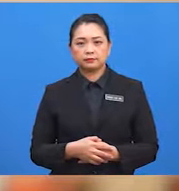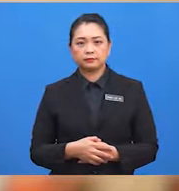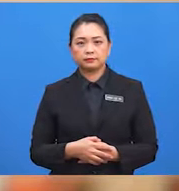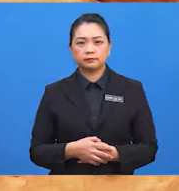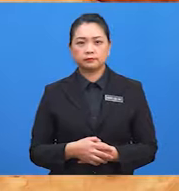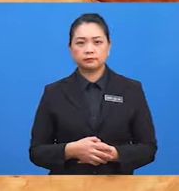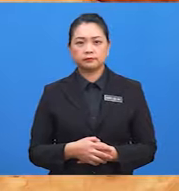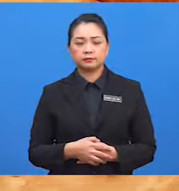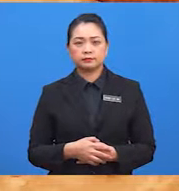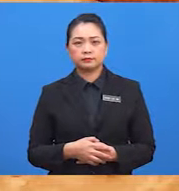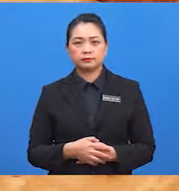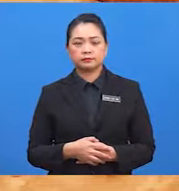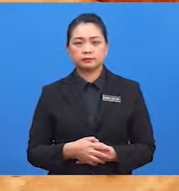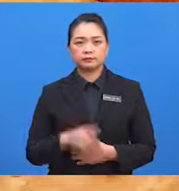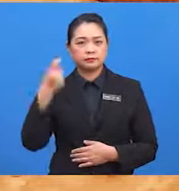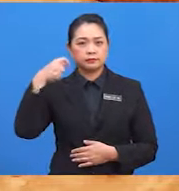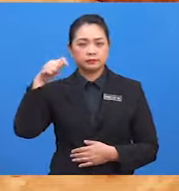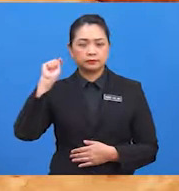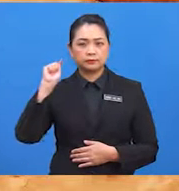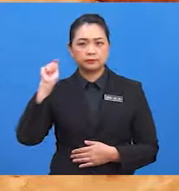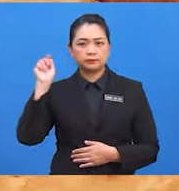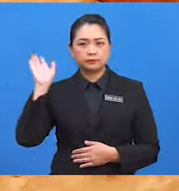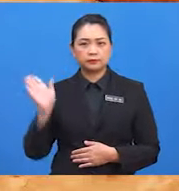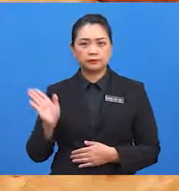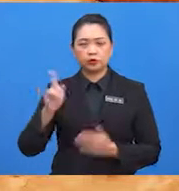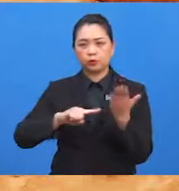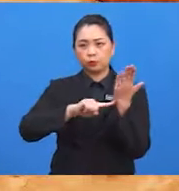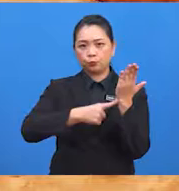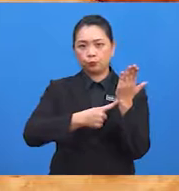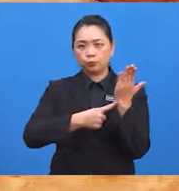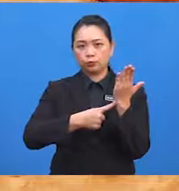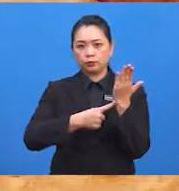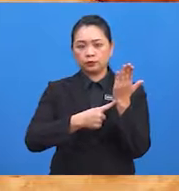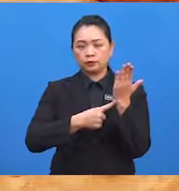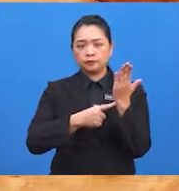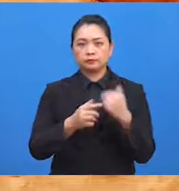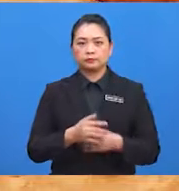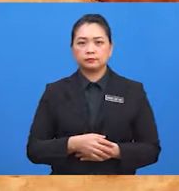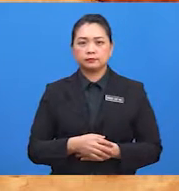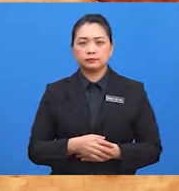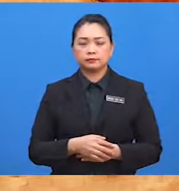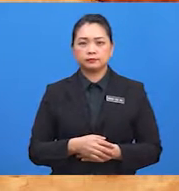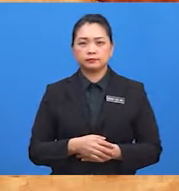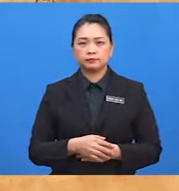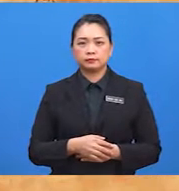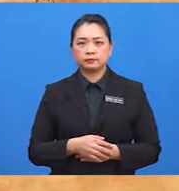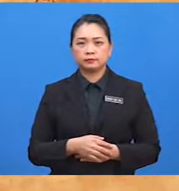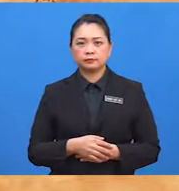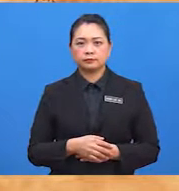Chaldea. Tamadun Mesopotamia bermula di wilayah Sumer yang terletak di wilayah